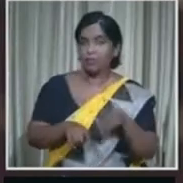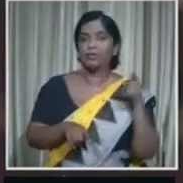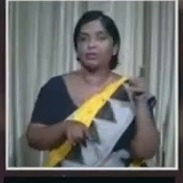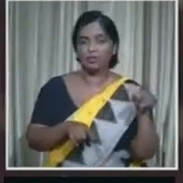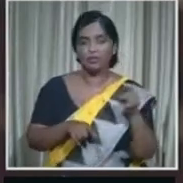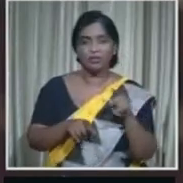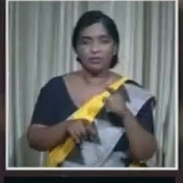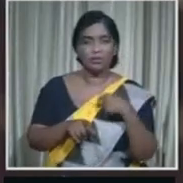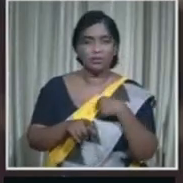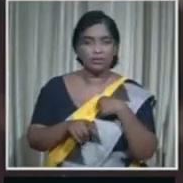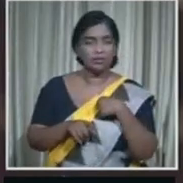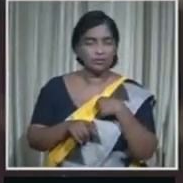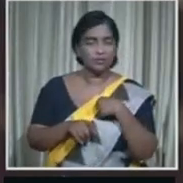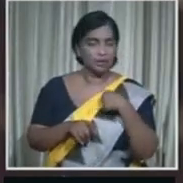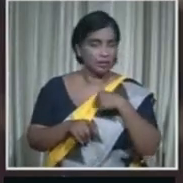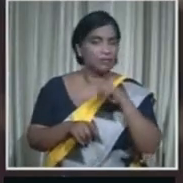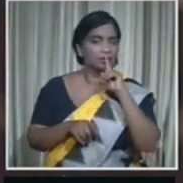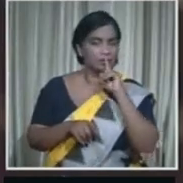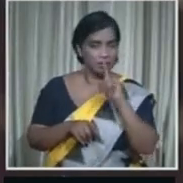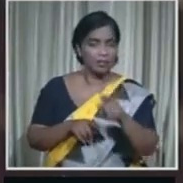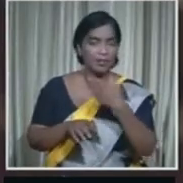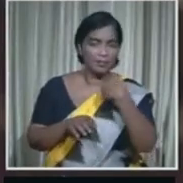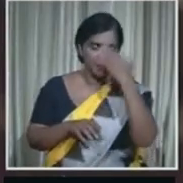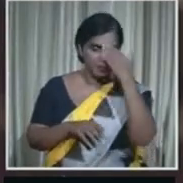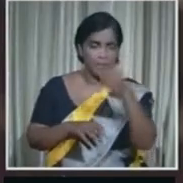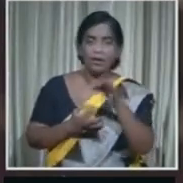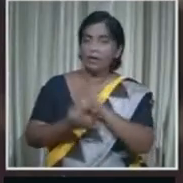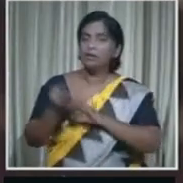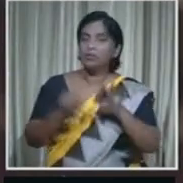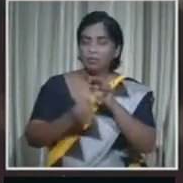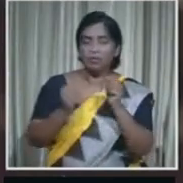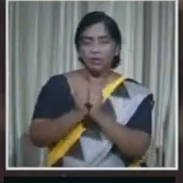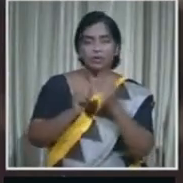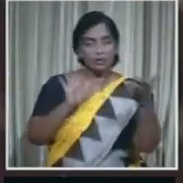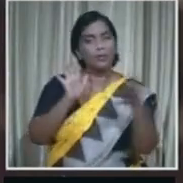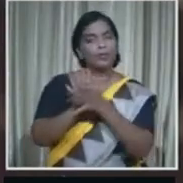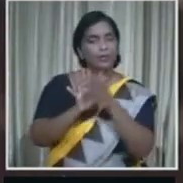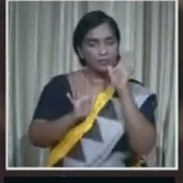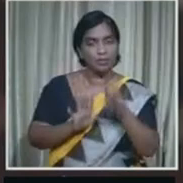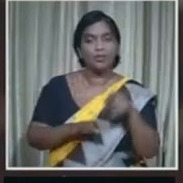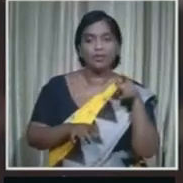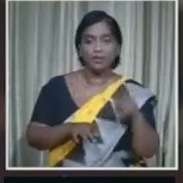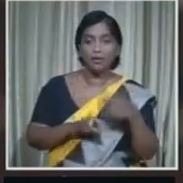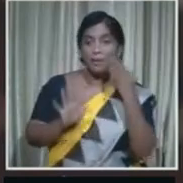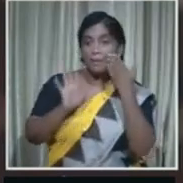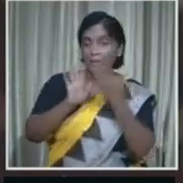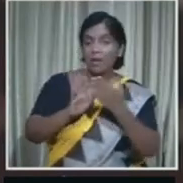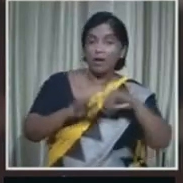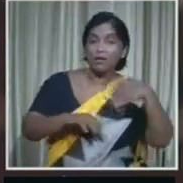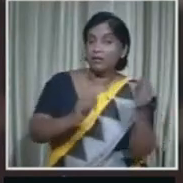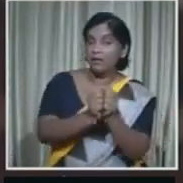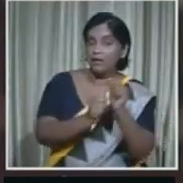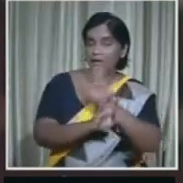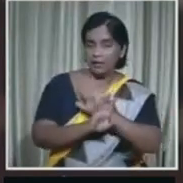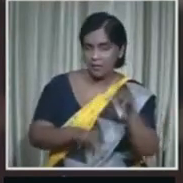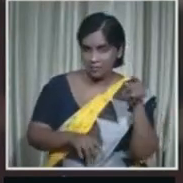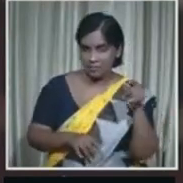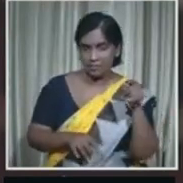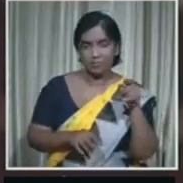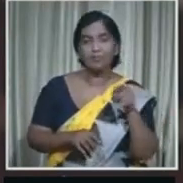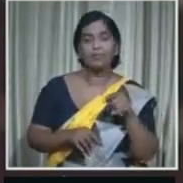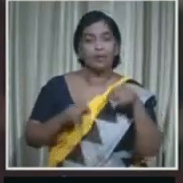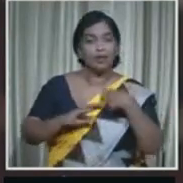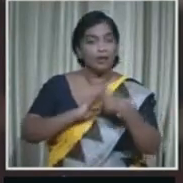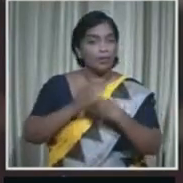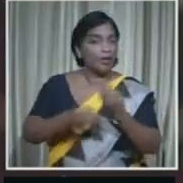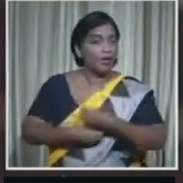ඔබතුමාට මං කියනවා කරුණාකර මේ ප්‍රජාතන්ත්‍රවාදී වියෝ ඇතුලේ ඉන්න. ඕක පෙන්නලා ගිහිල්ලා ඔබ කරන්න හදන්න එපා. මේ රට